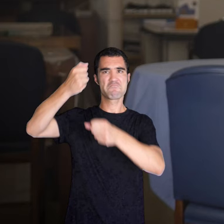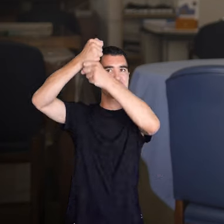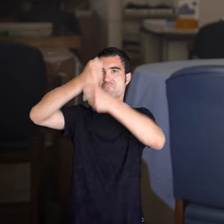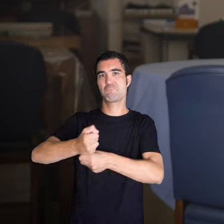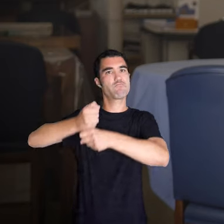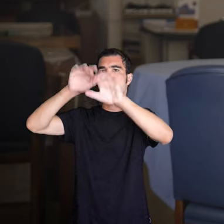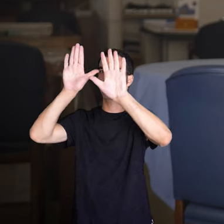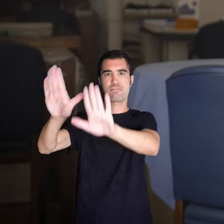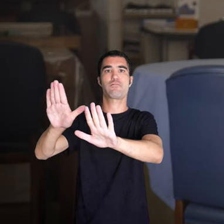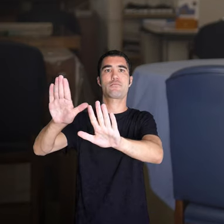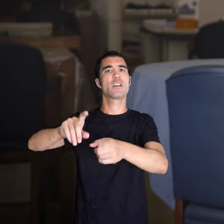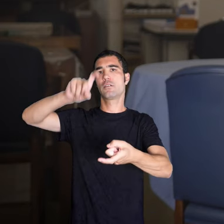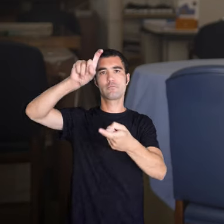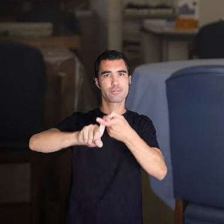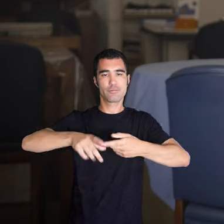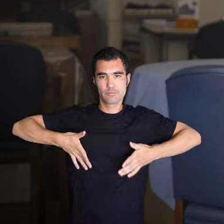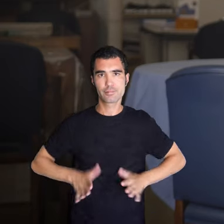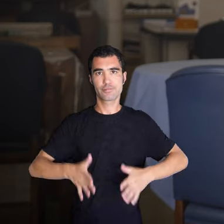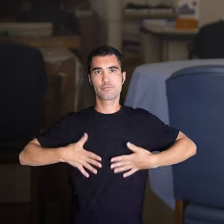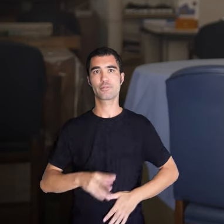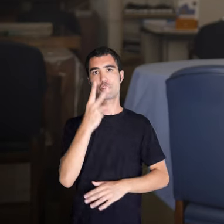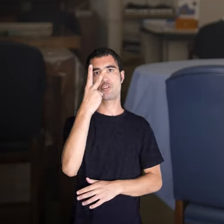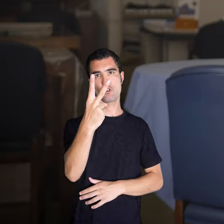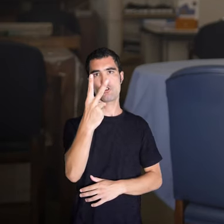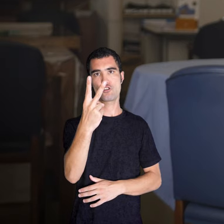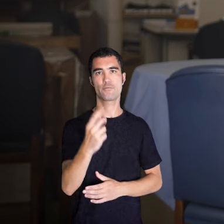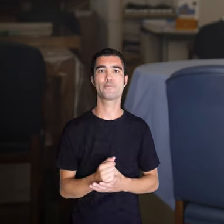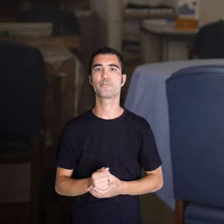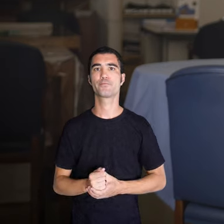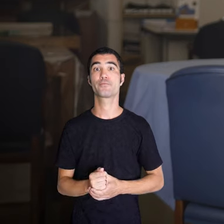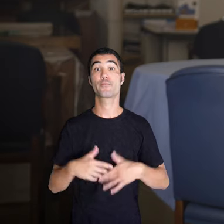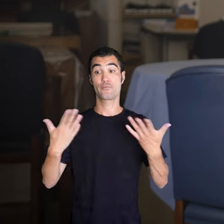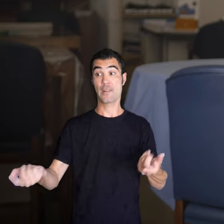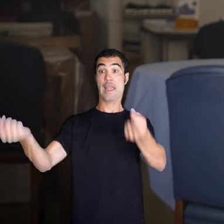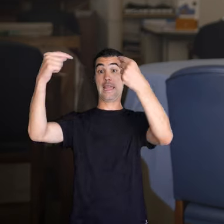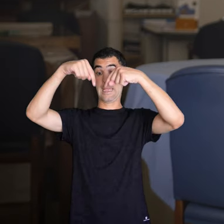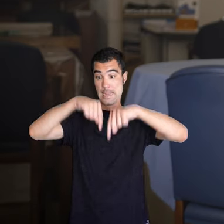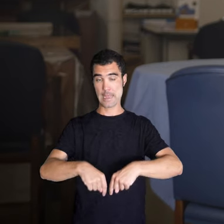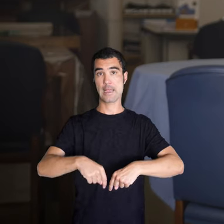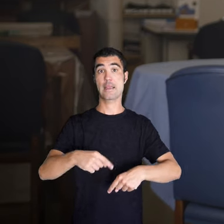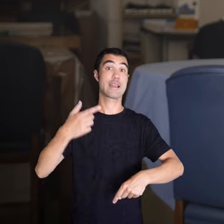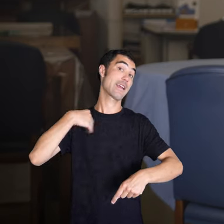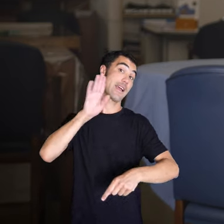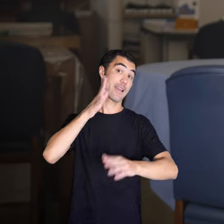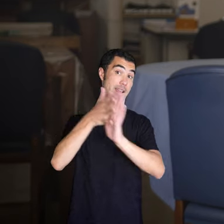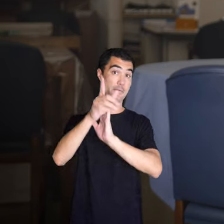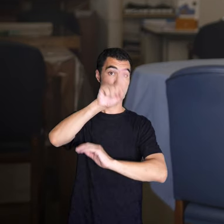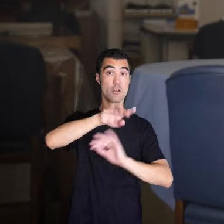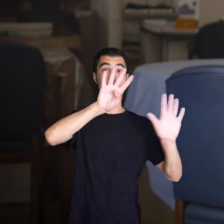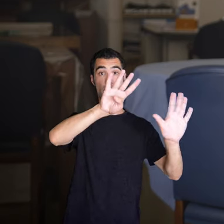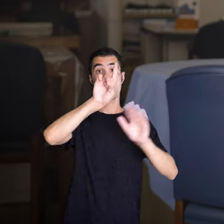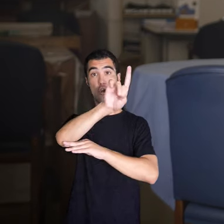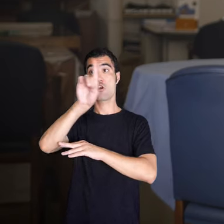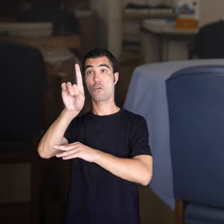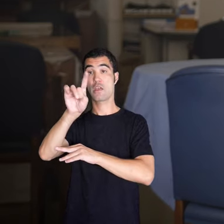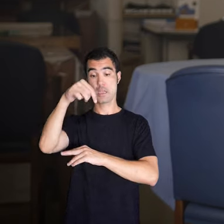allà. Se casaren, tingueren dos infants, i quan vengueren cap aquí, com t'he dit, a l'any 1911, vengueren cap